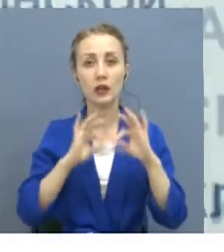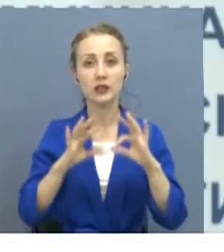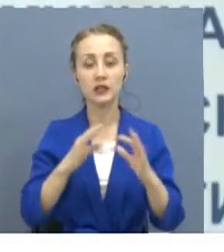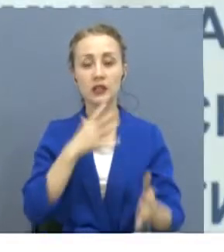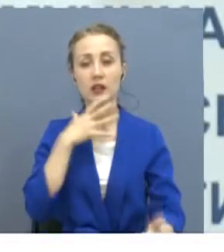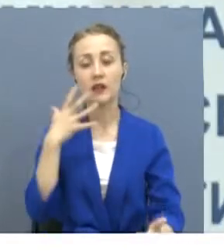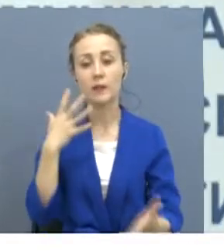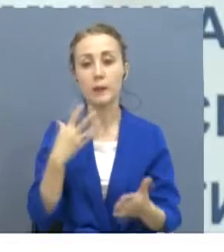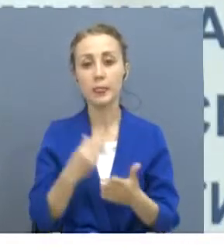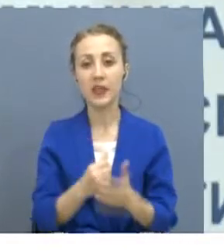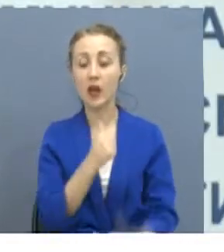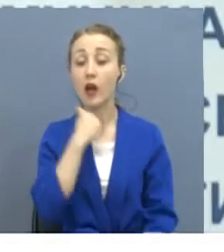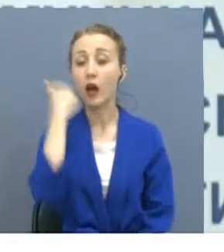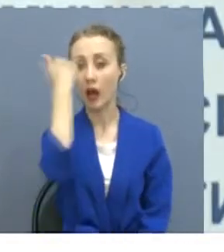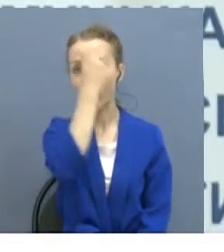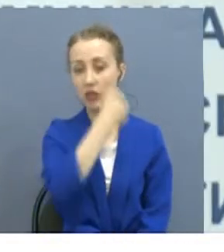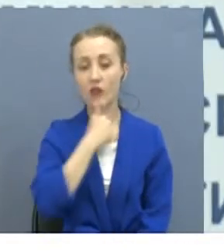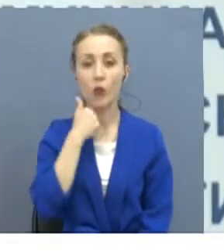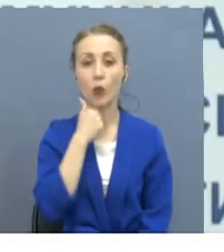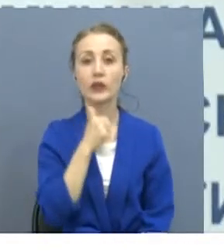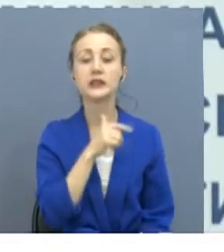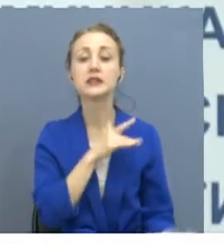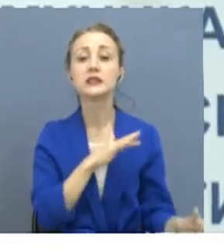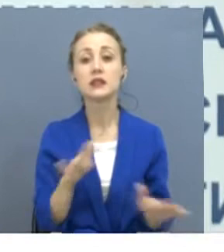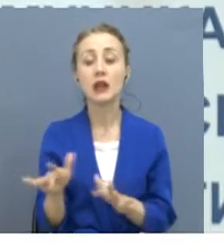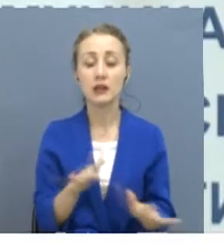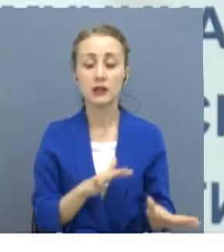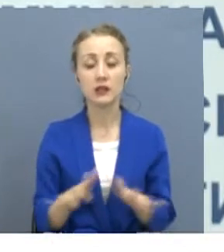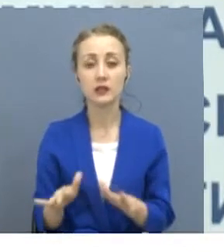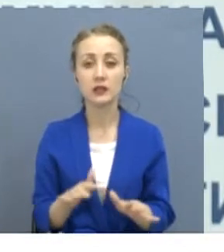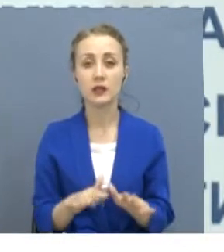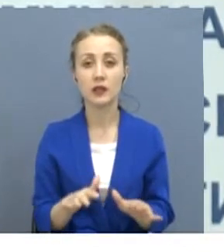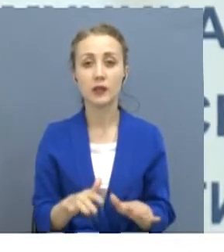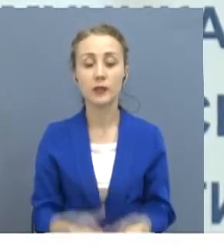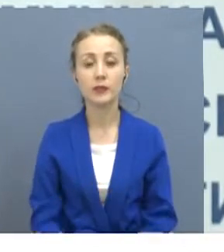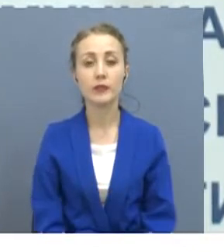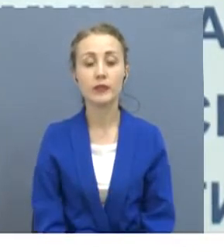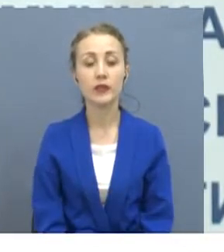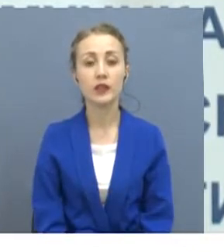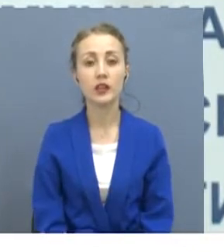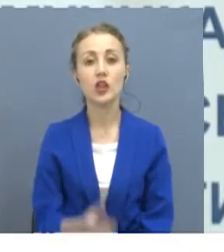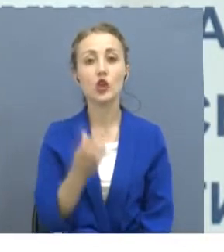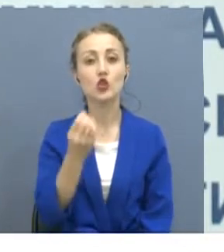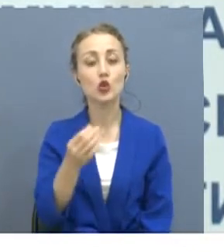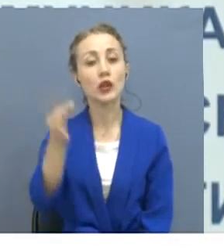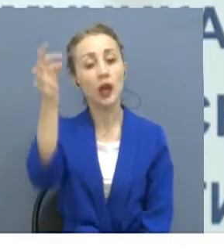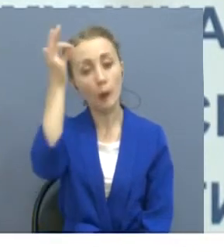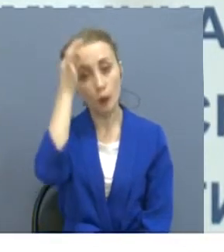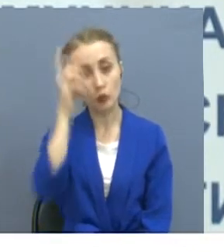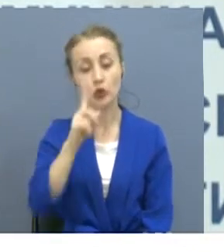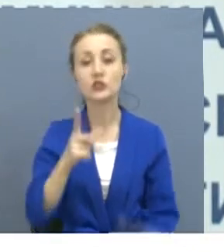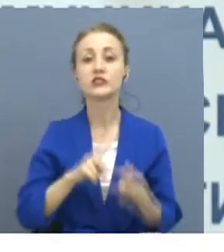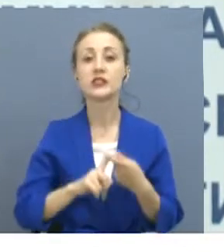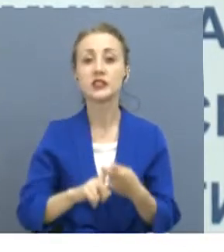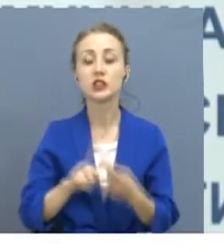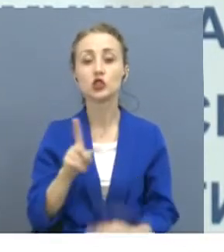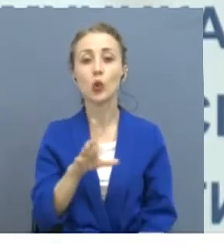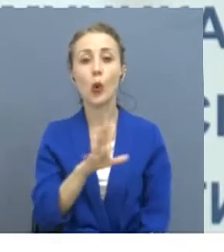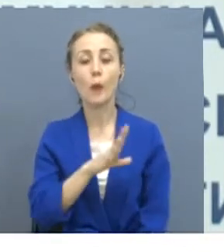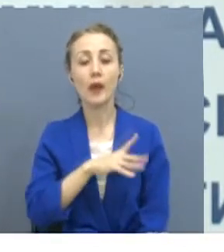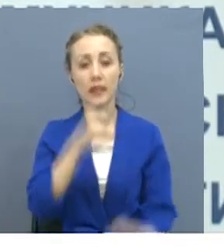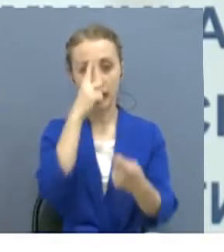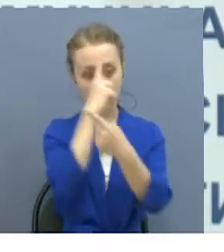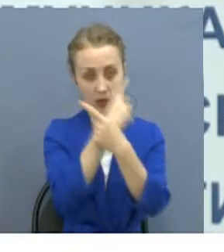шақырылады, солардың қатысуыменен және Мәлік Ғабдуллиннің саналы ғұмыры кәдімгі